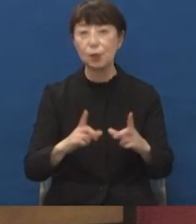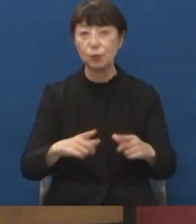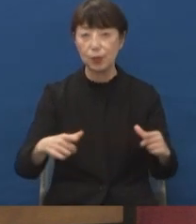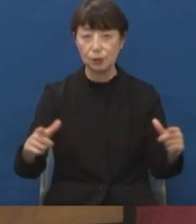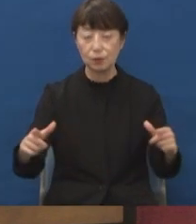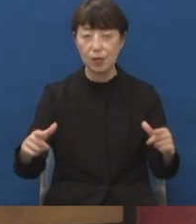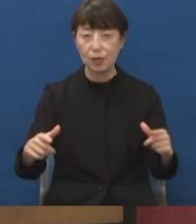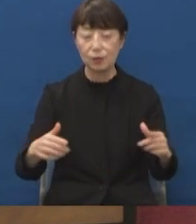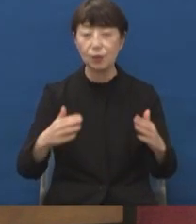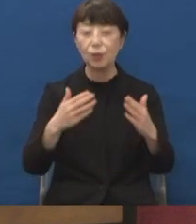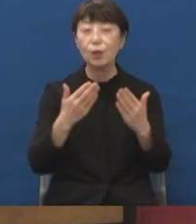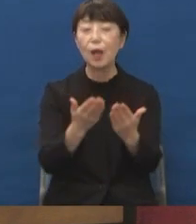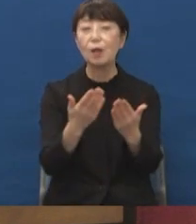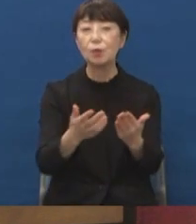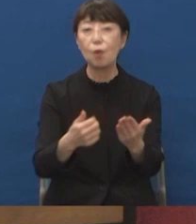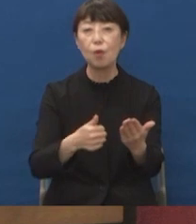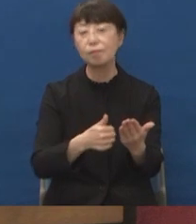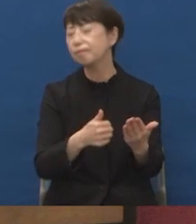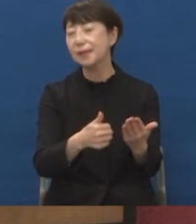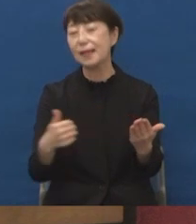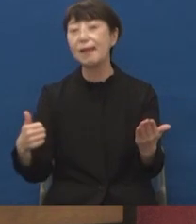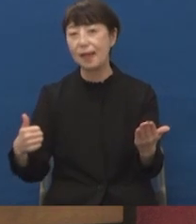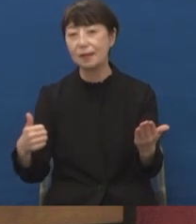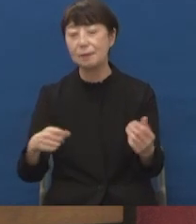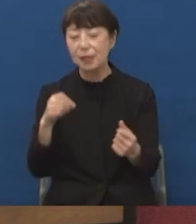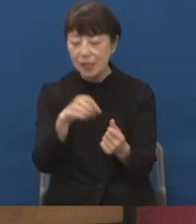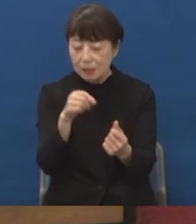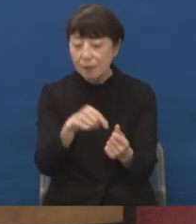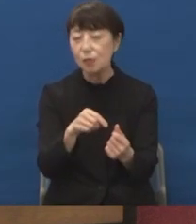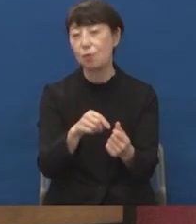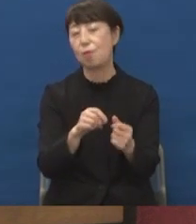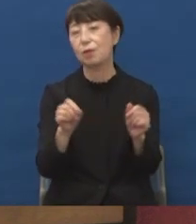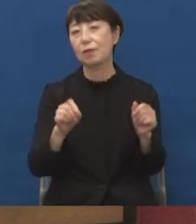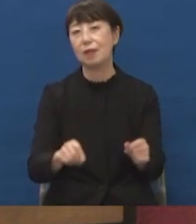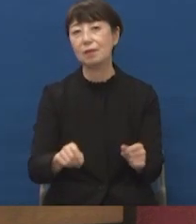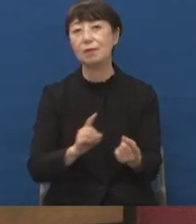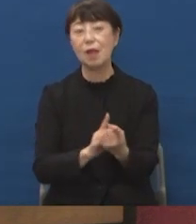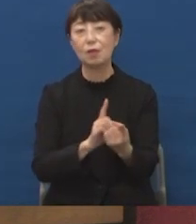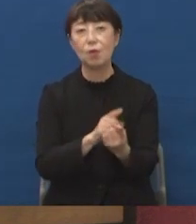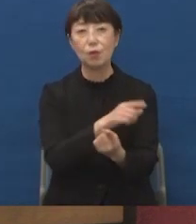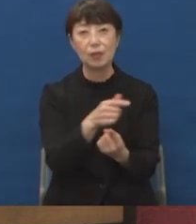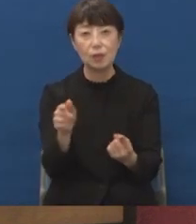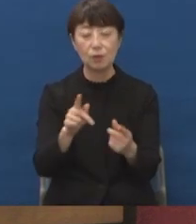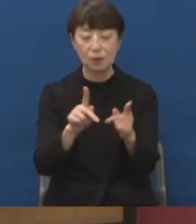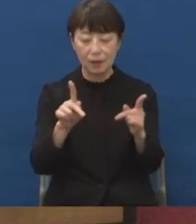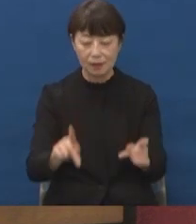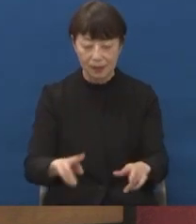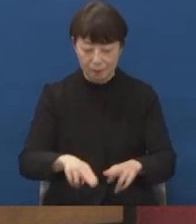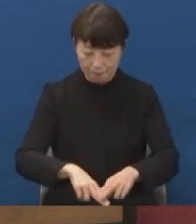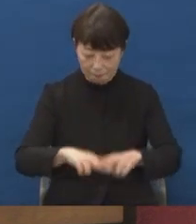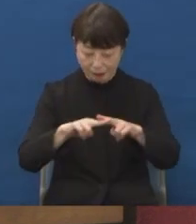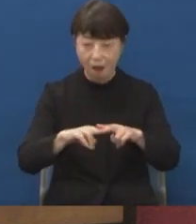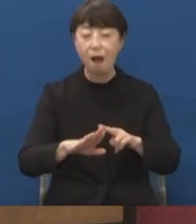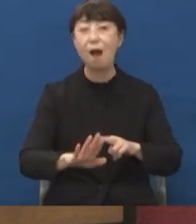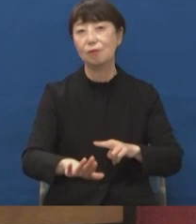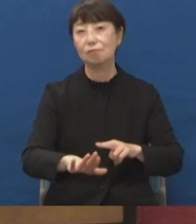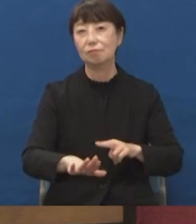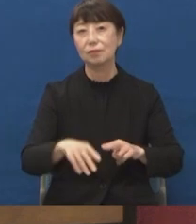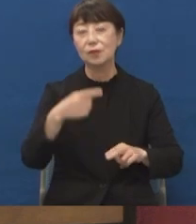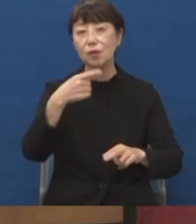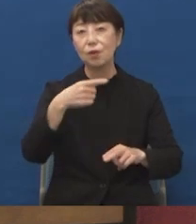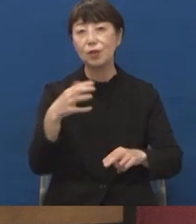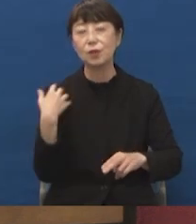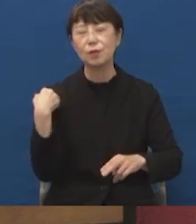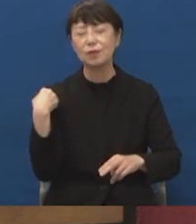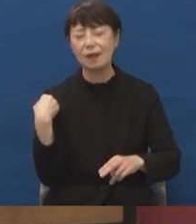登校の子どもたちや、いじめ問題への対応など、さまざまな課題が山積みです。教員の過重な負